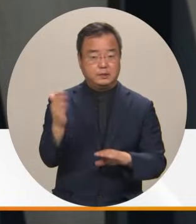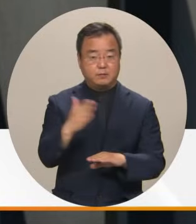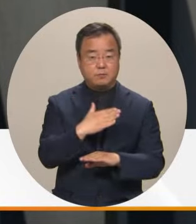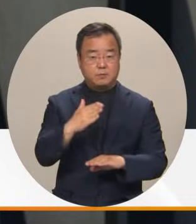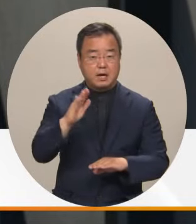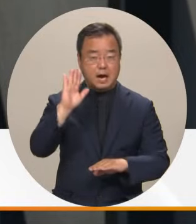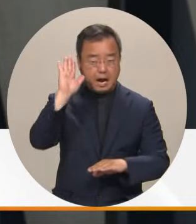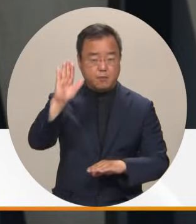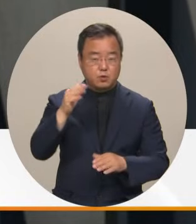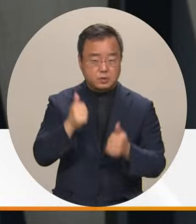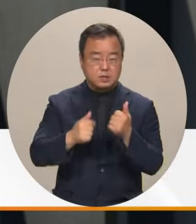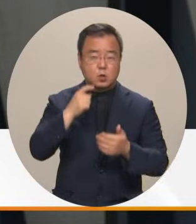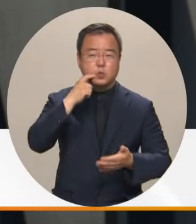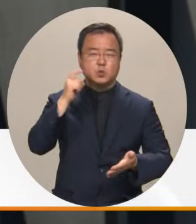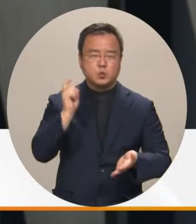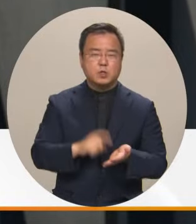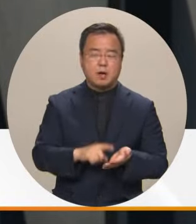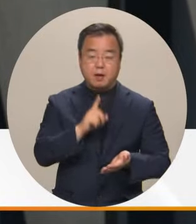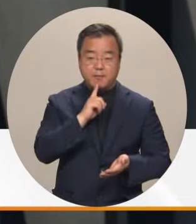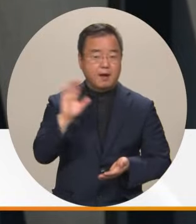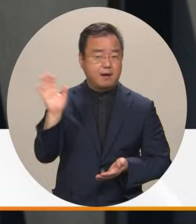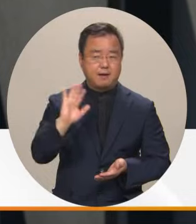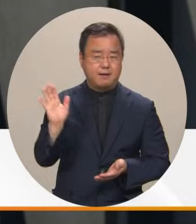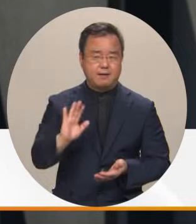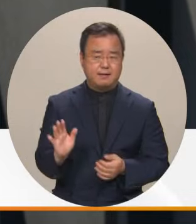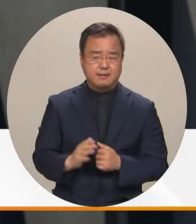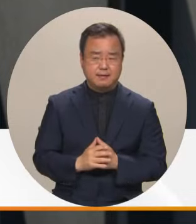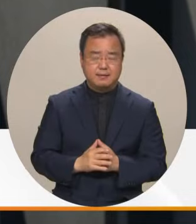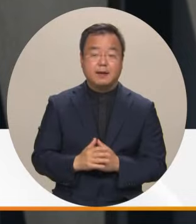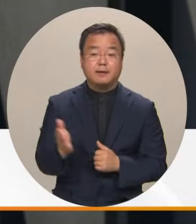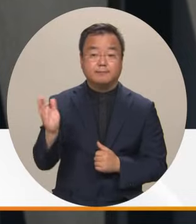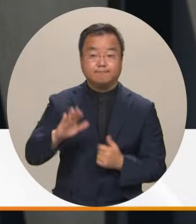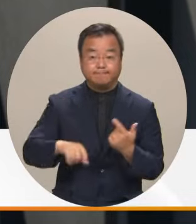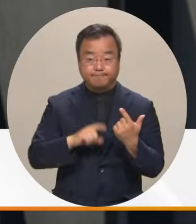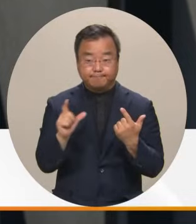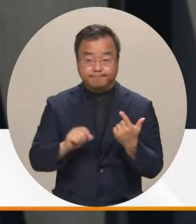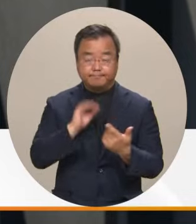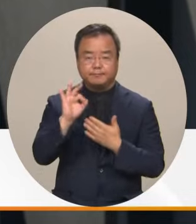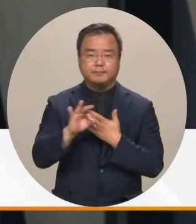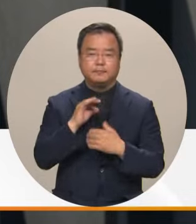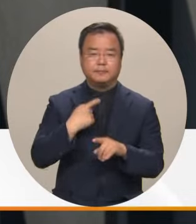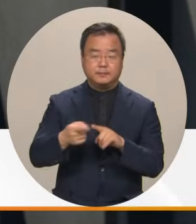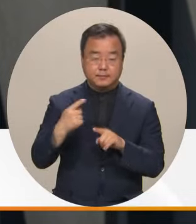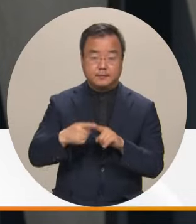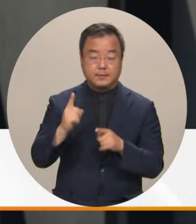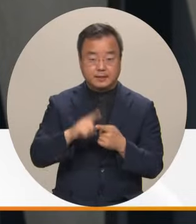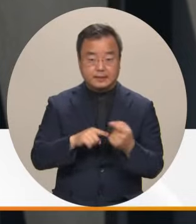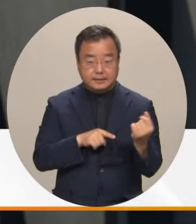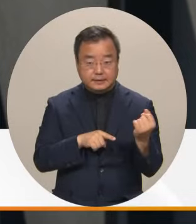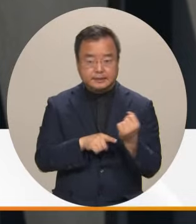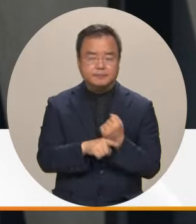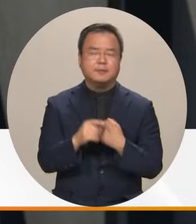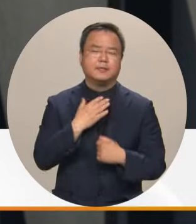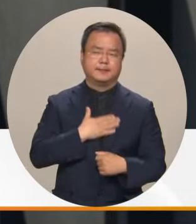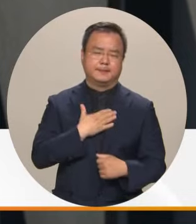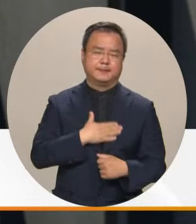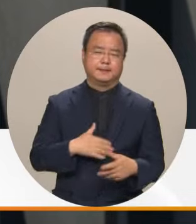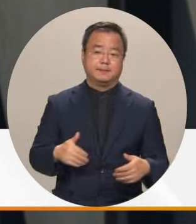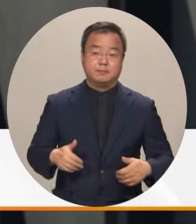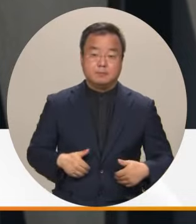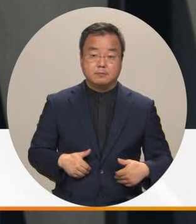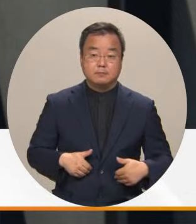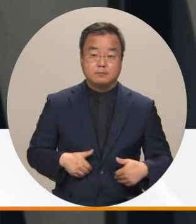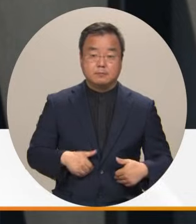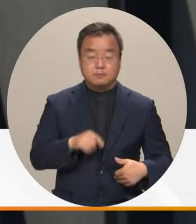수험생들은 안 할 것 같습니다 어 다만이 6월 모의 평가의 의미를 좀 잘 새겼으면 좋겠습니다 이게